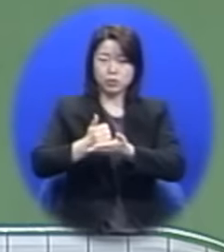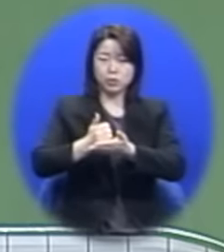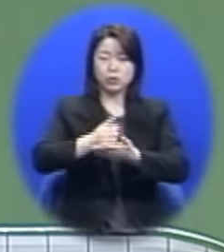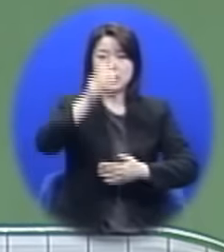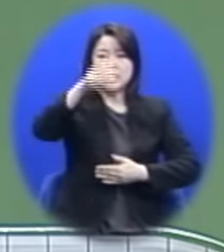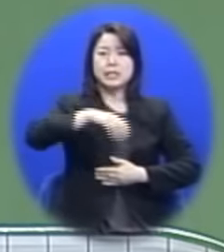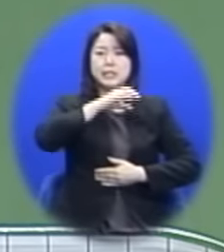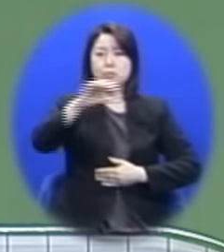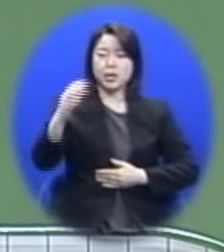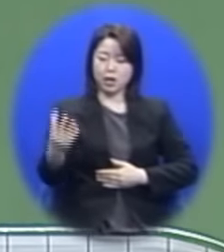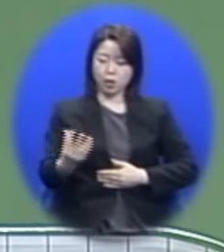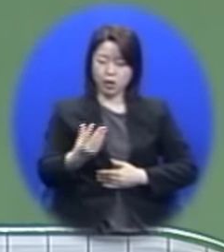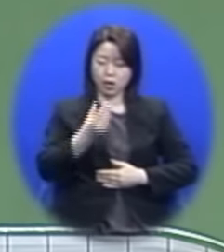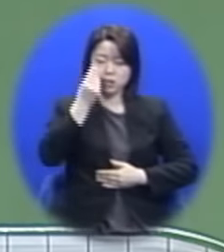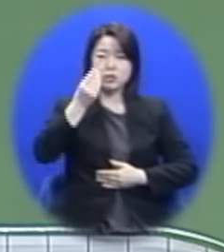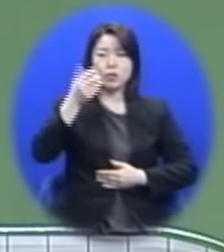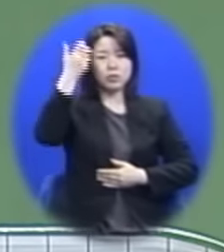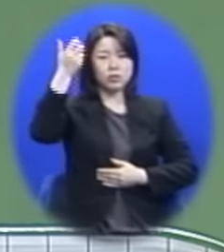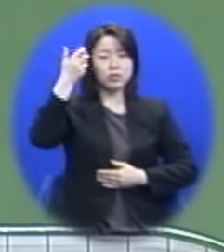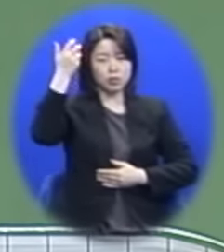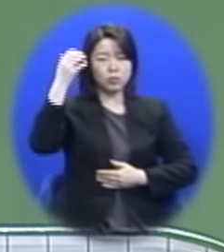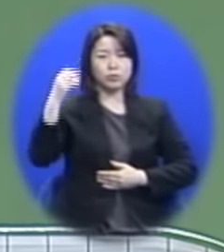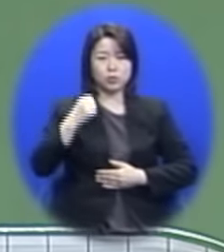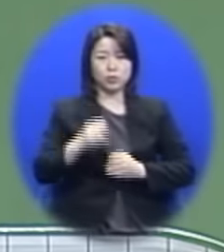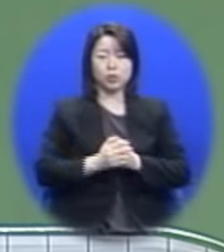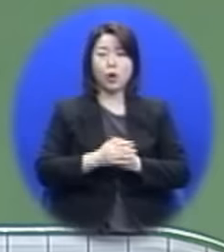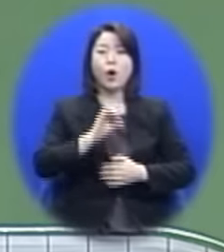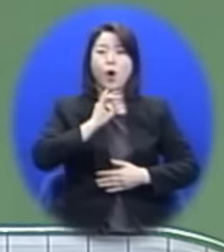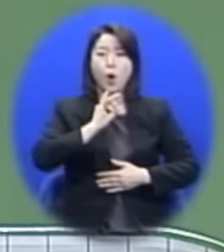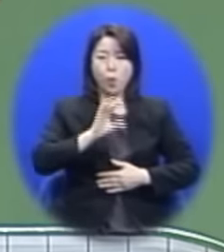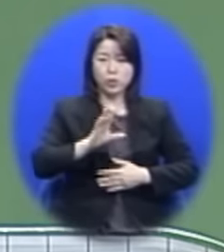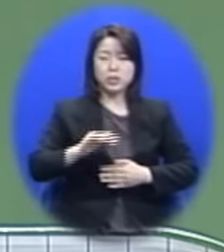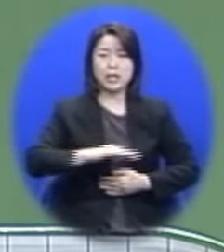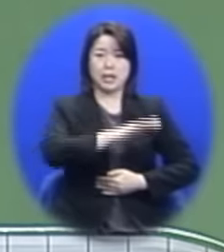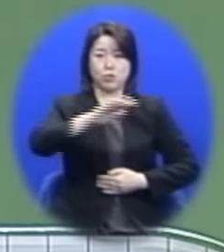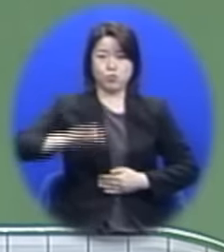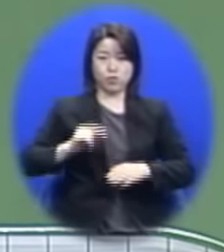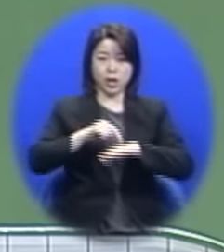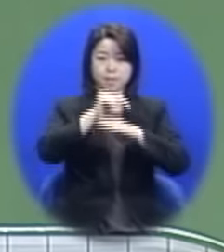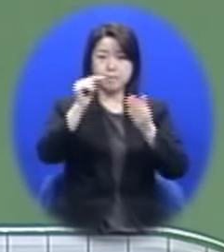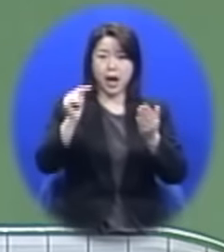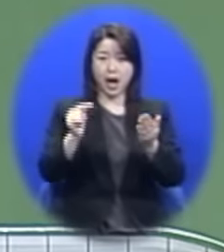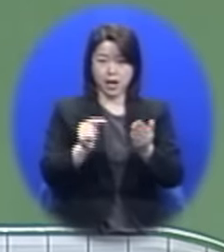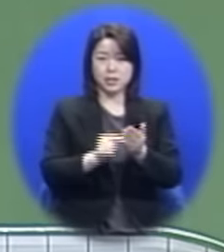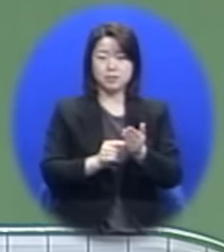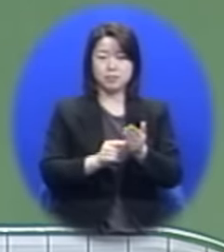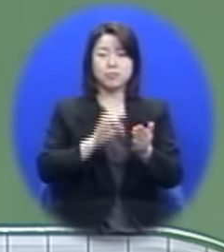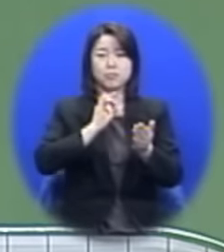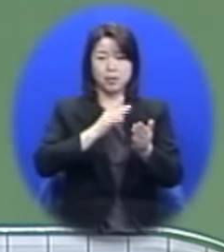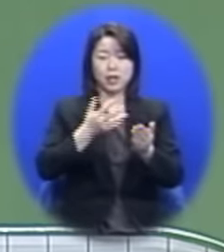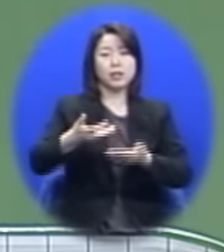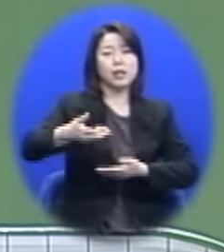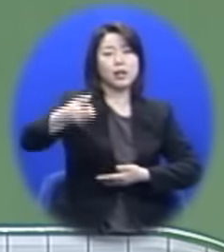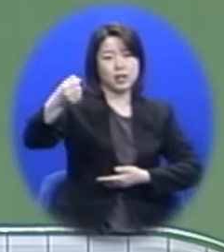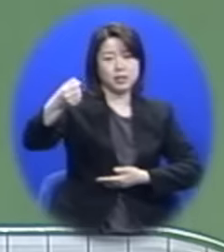십자가와 성령으로 오직 우리의 마음을